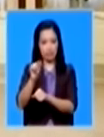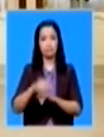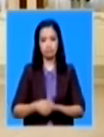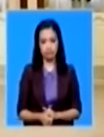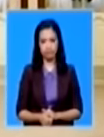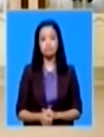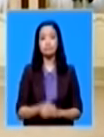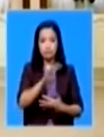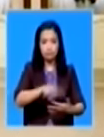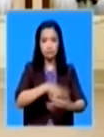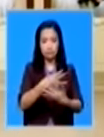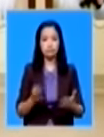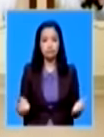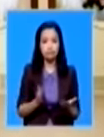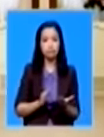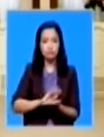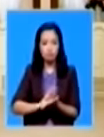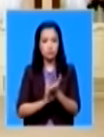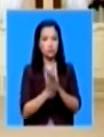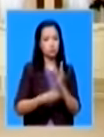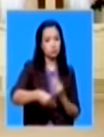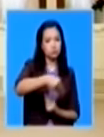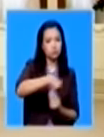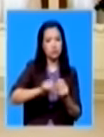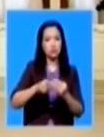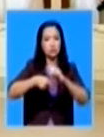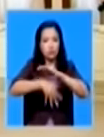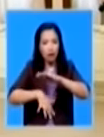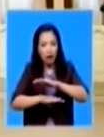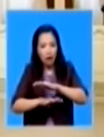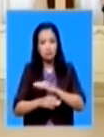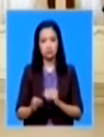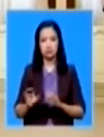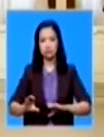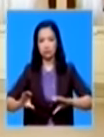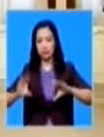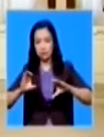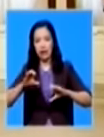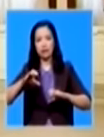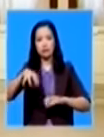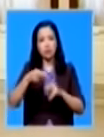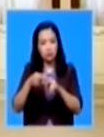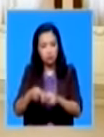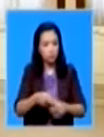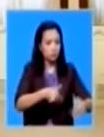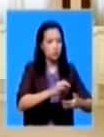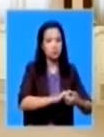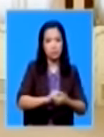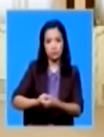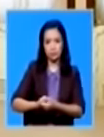แผนการขับเคลื่อนการปฏิรูปโครงสร้างเศรษฐกิจเราจะใช้แนวทางประชารัฐไงที่ผ่านมาก็รัฐก็เป็น